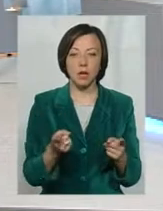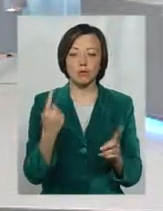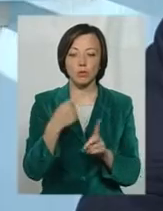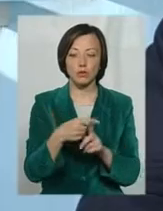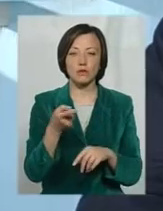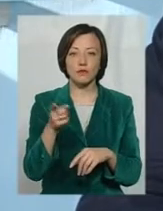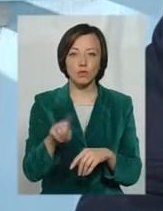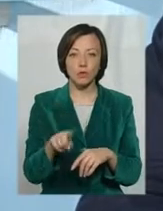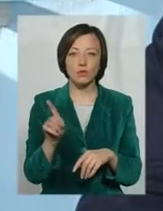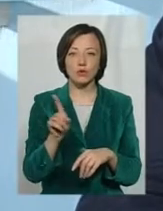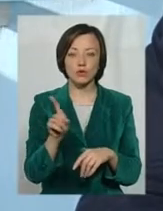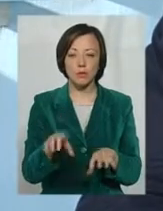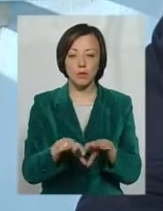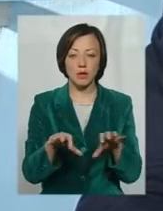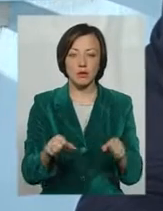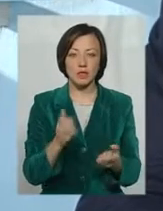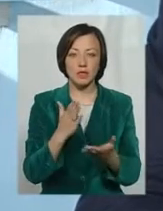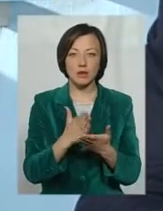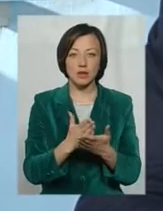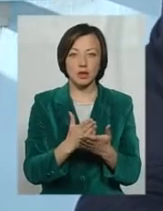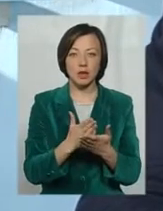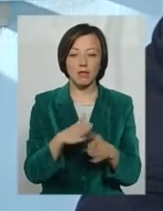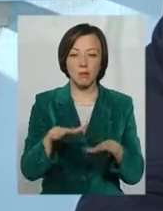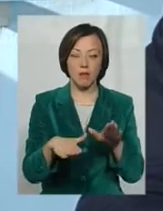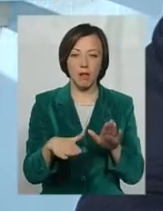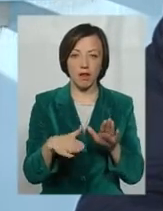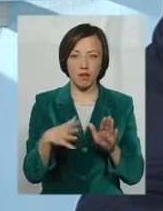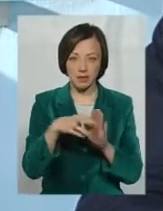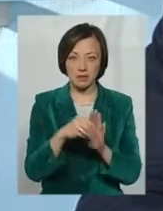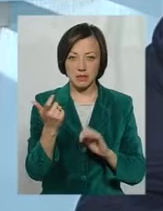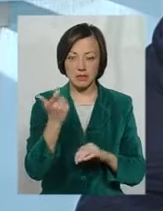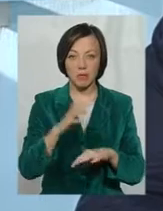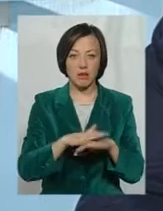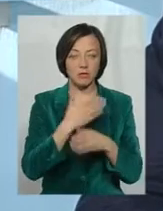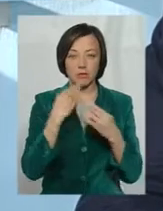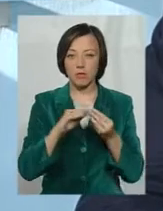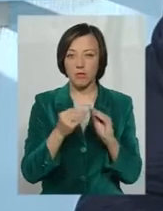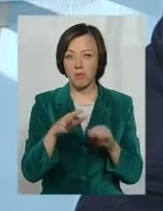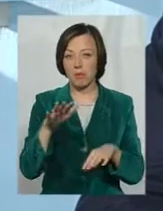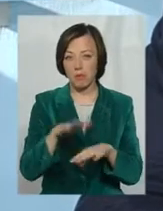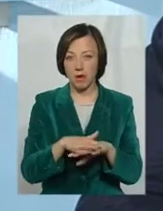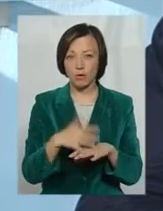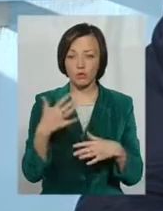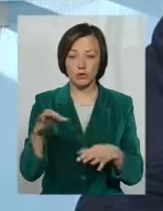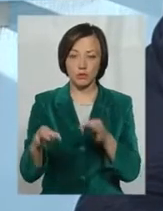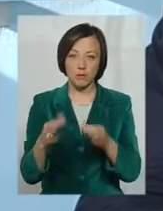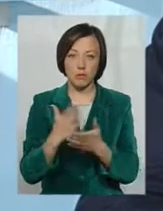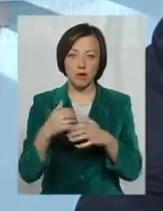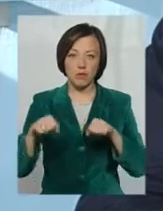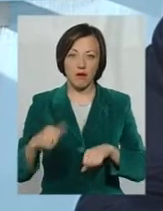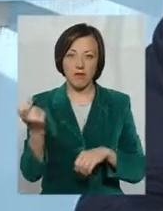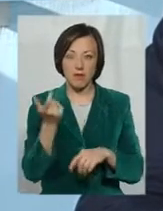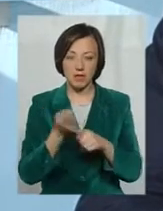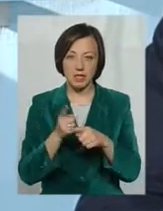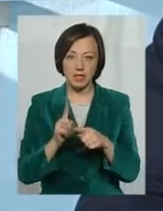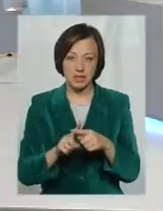що активи, які знаходяться вже на балансі банку, вони не мають жодних проблем. Тобто банк вже просудився за них, він має право власності на